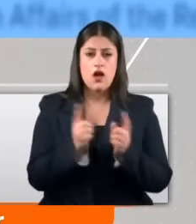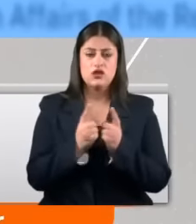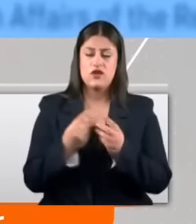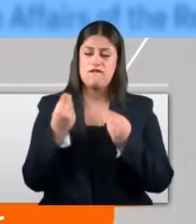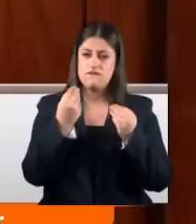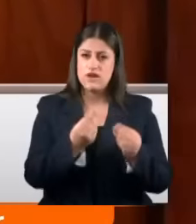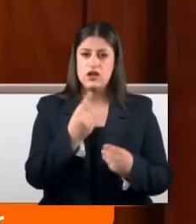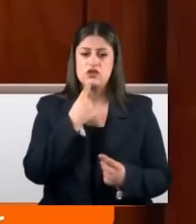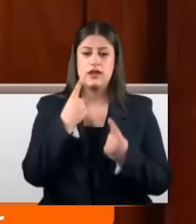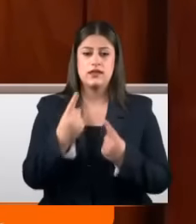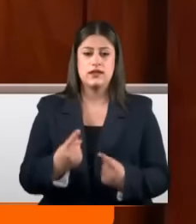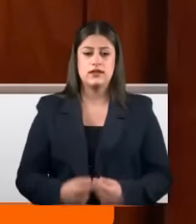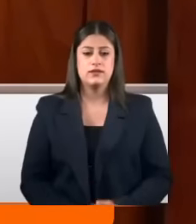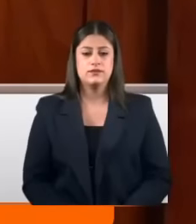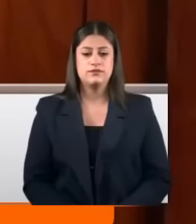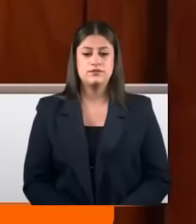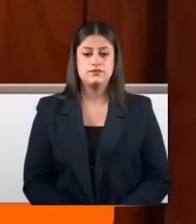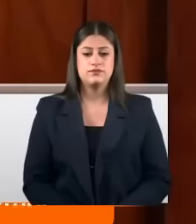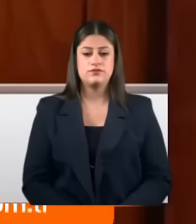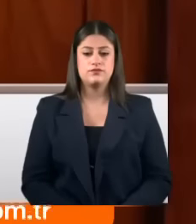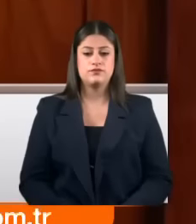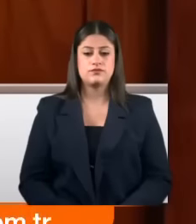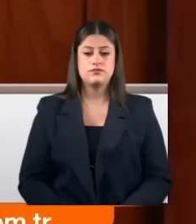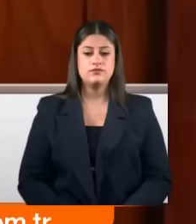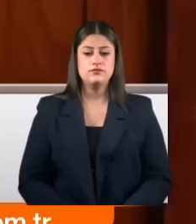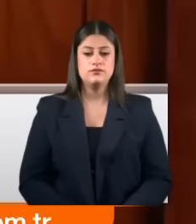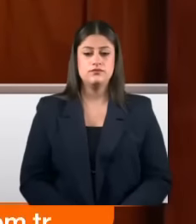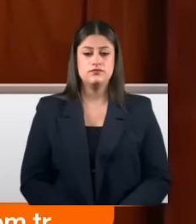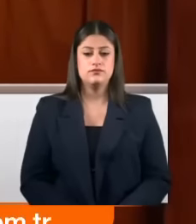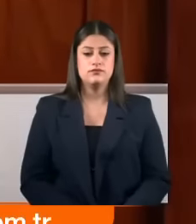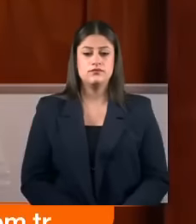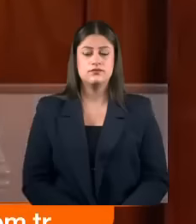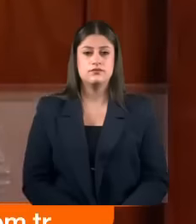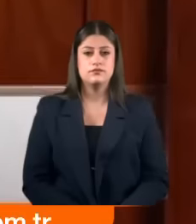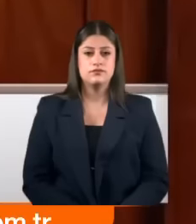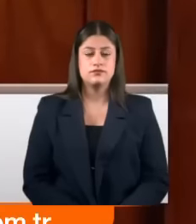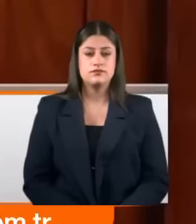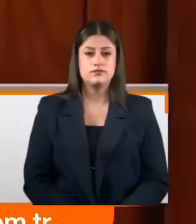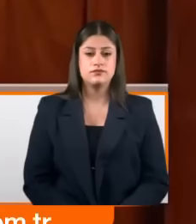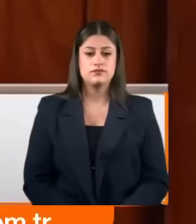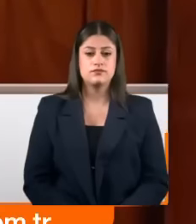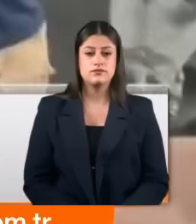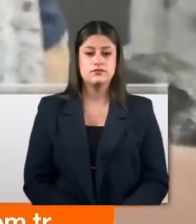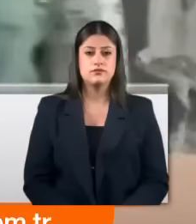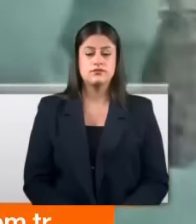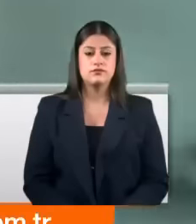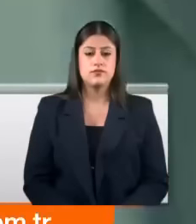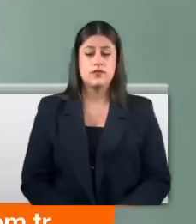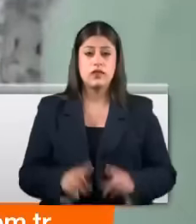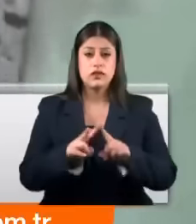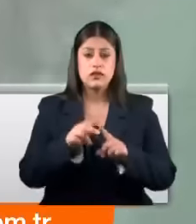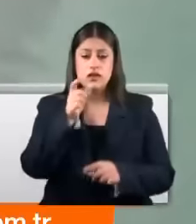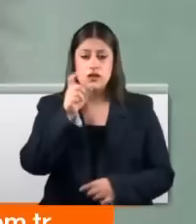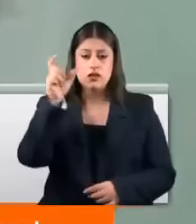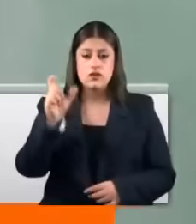vurgusunu yineledi. Refah'ta komutana kaç sivil öldürüldüğünü sordum. Teknik olarak sıfır olduğunu söyledi. Netanyahu'nun